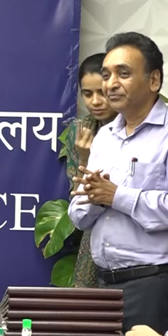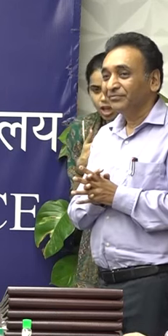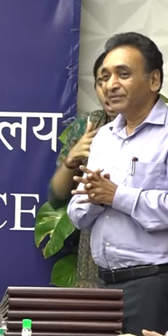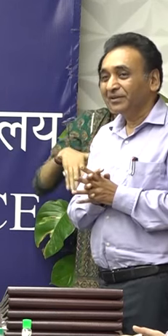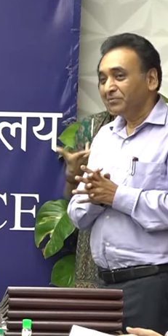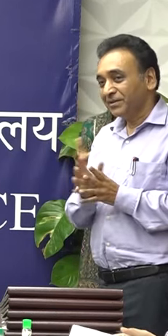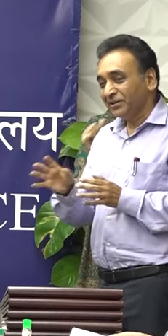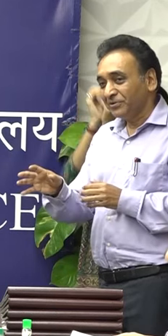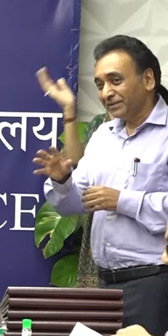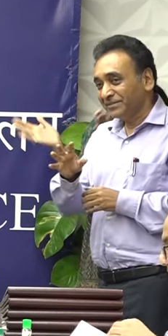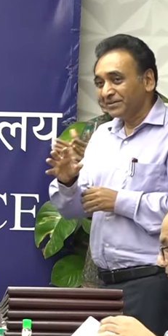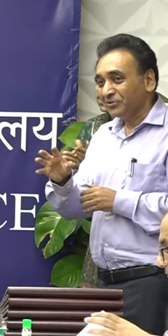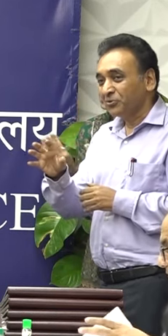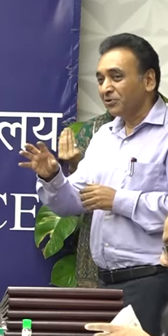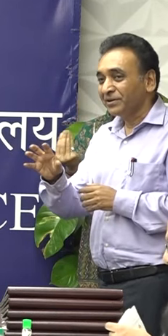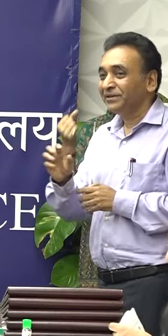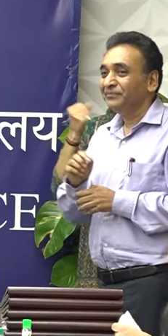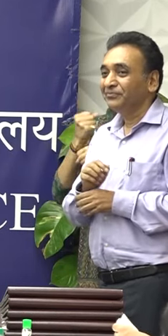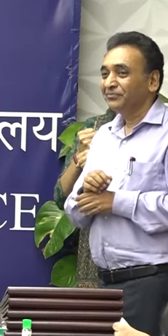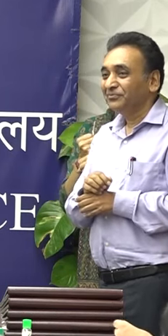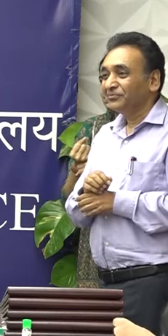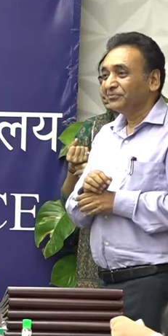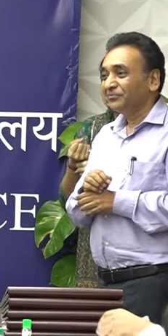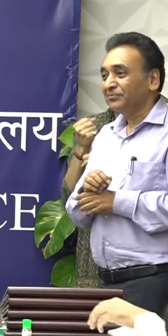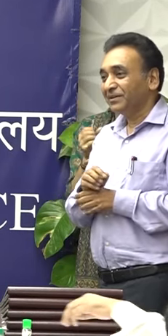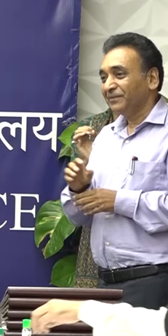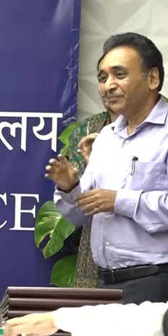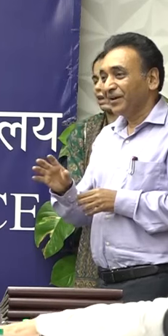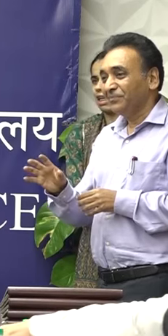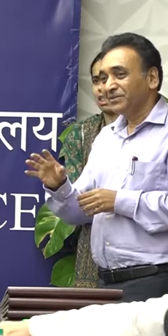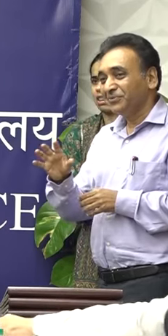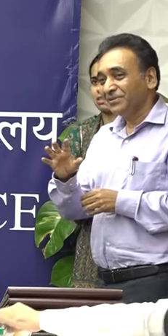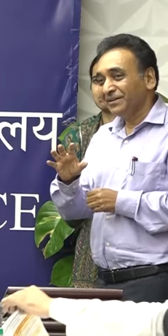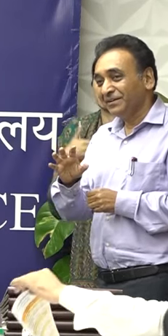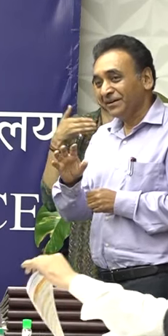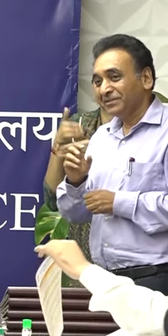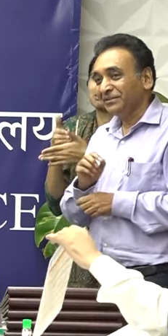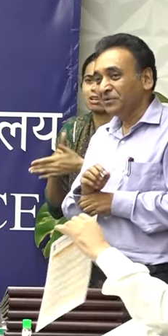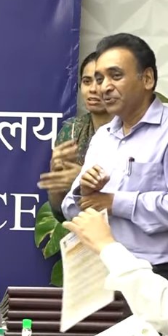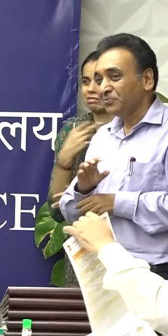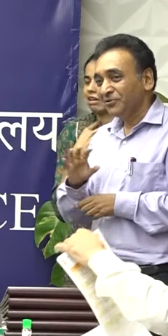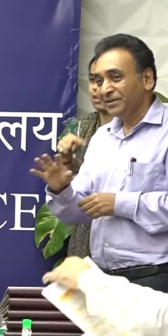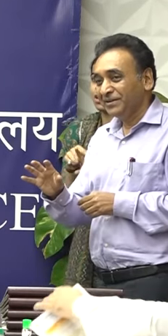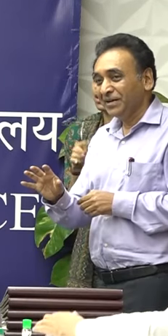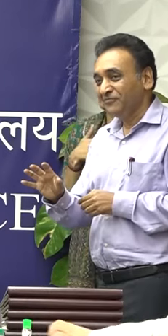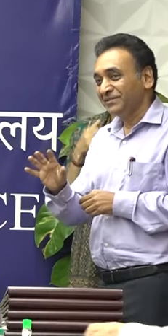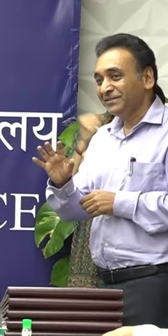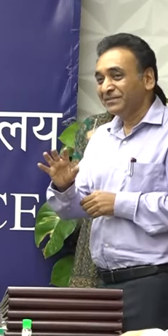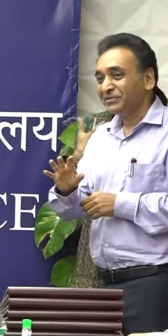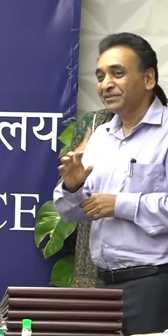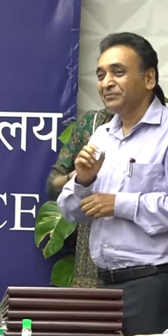है। कई बार कई लोग कहते हैं सरकार रोड ब्लॉक है, पर हम ये सबको यकीन दिलाना चाहते हैं हम रोड ब्लॉक नहीं